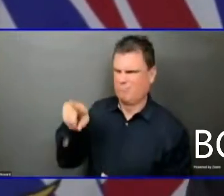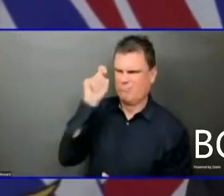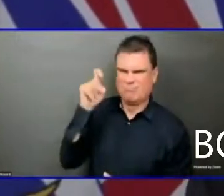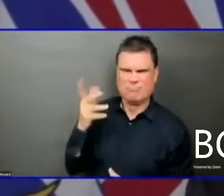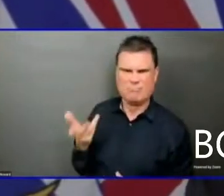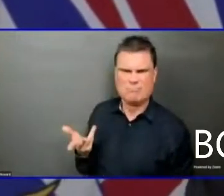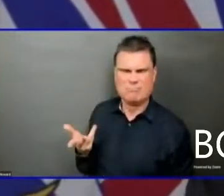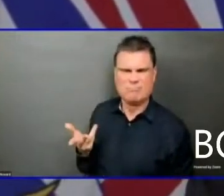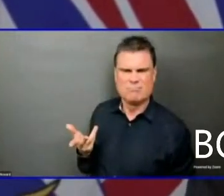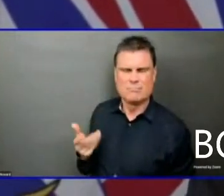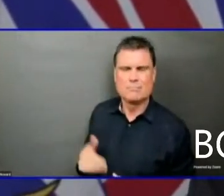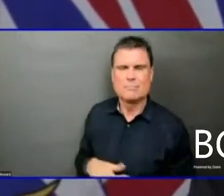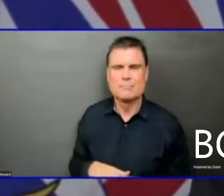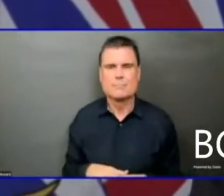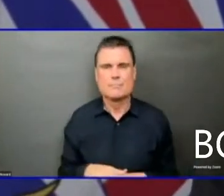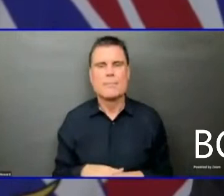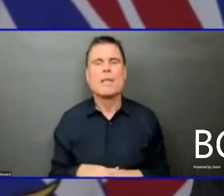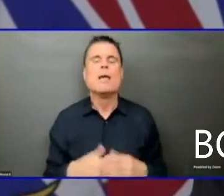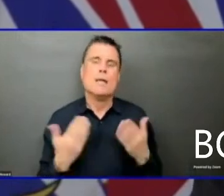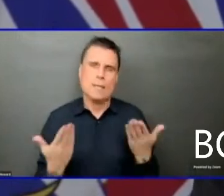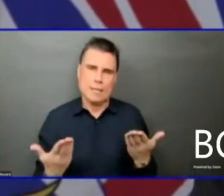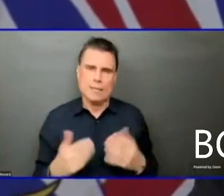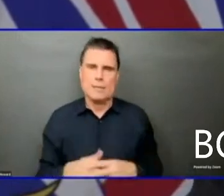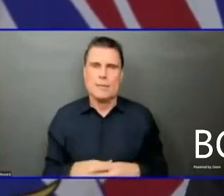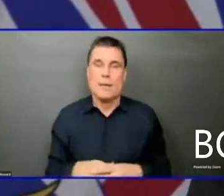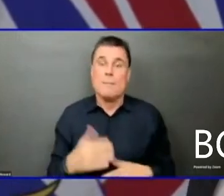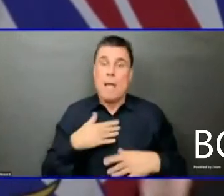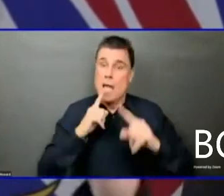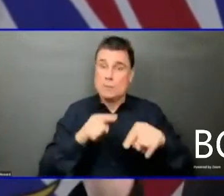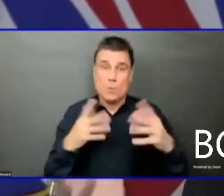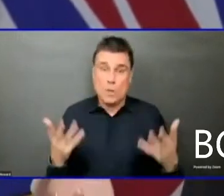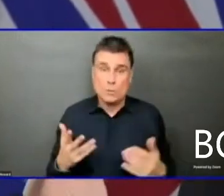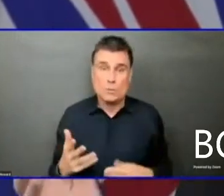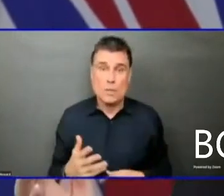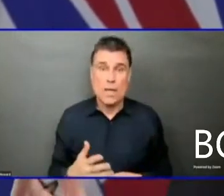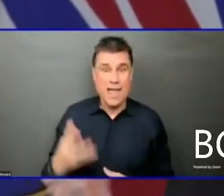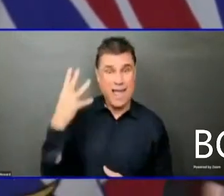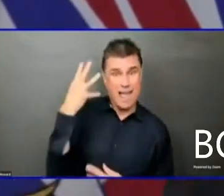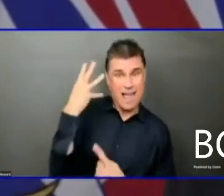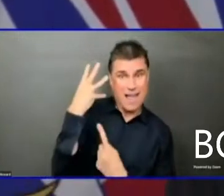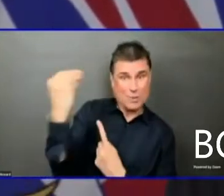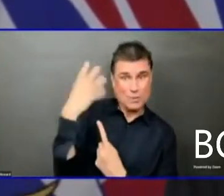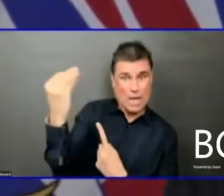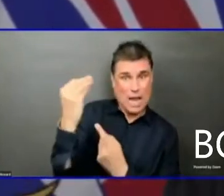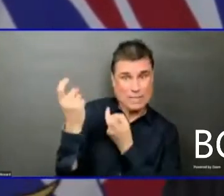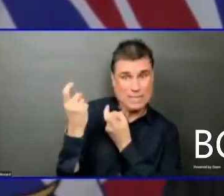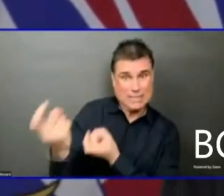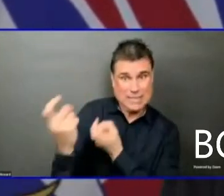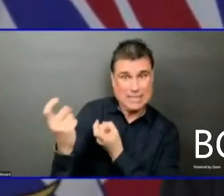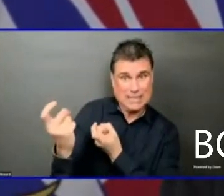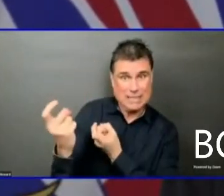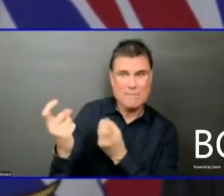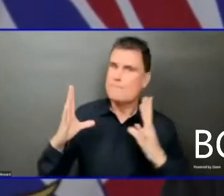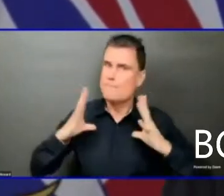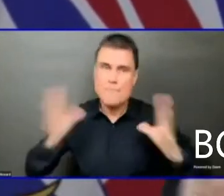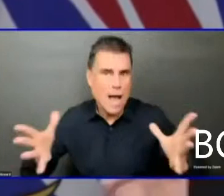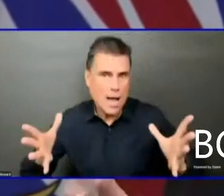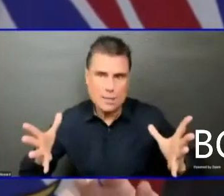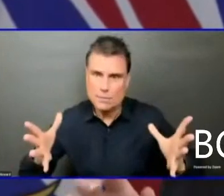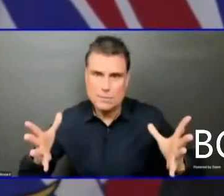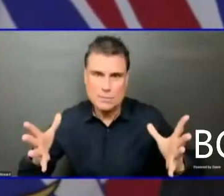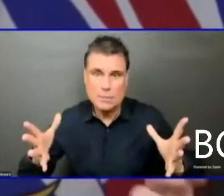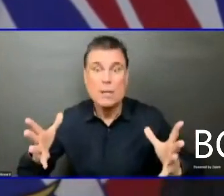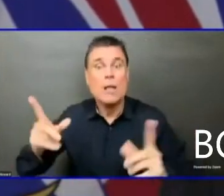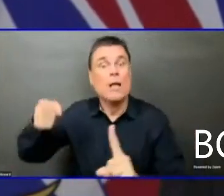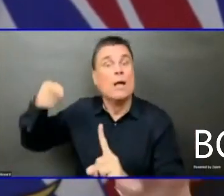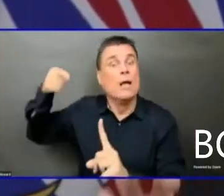怎么又 OK 呢？这个记者问的真的好，所以记者就是要问他们，一定要让他们难看你说了